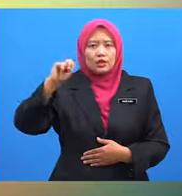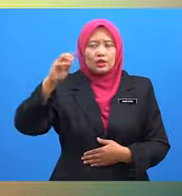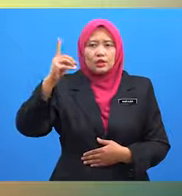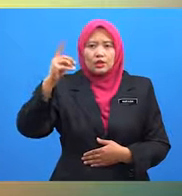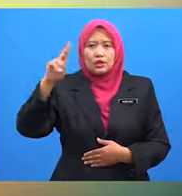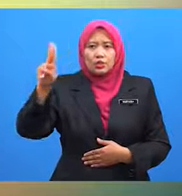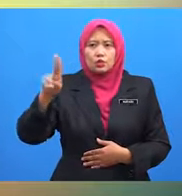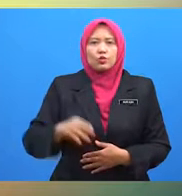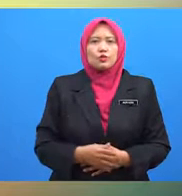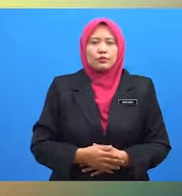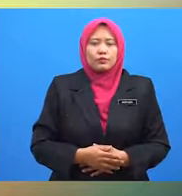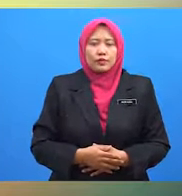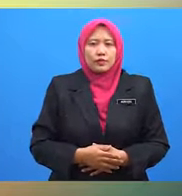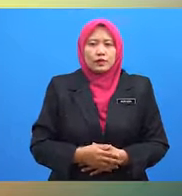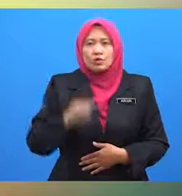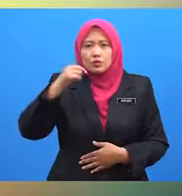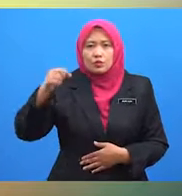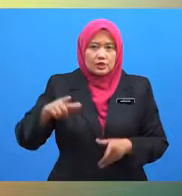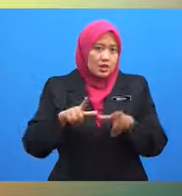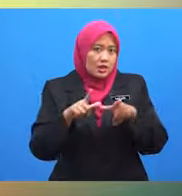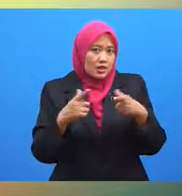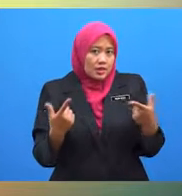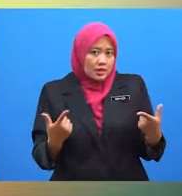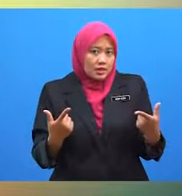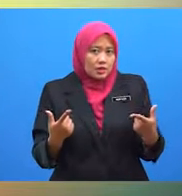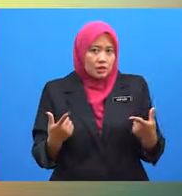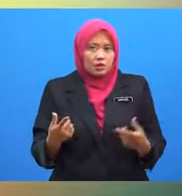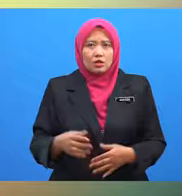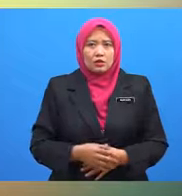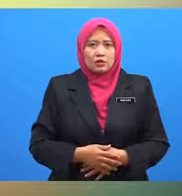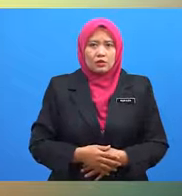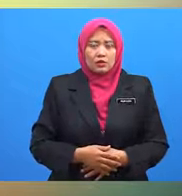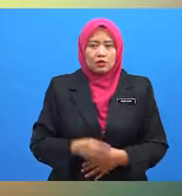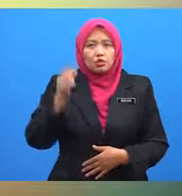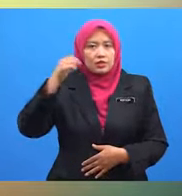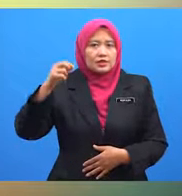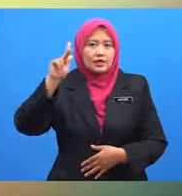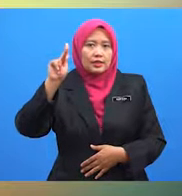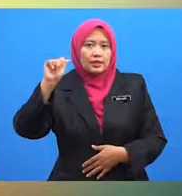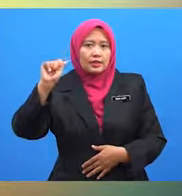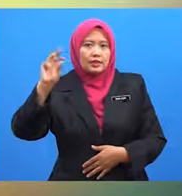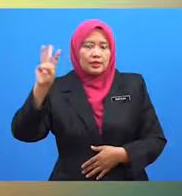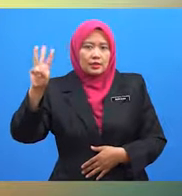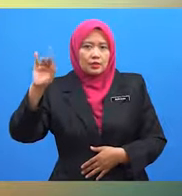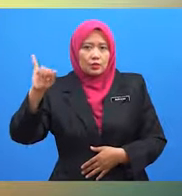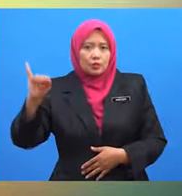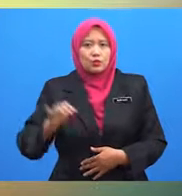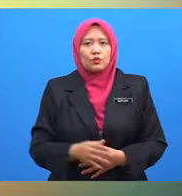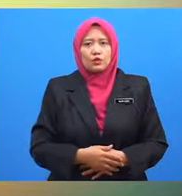kuno ialah tulisan Kawi bermaksud penyair dalam bahasa